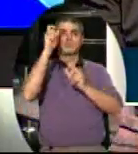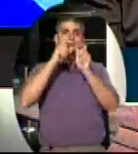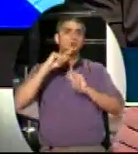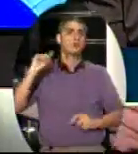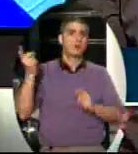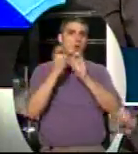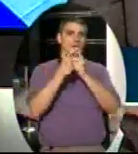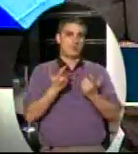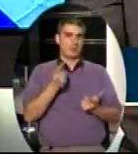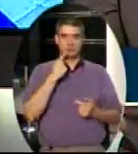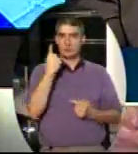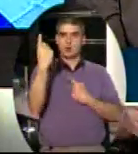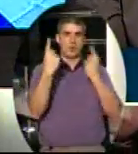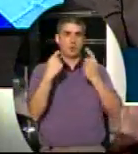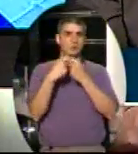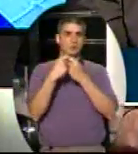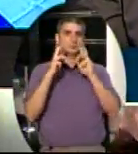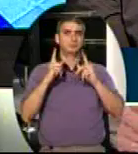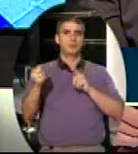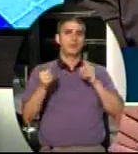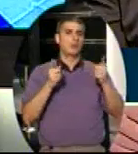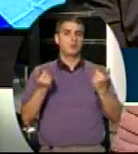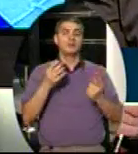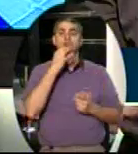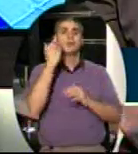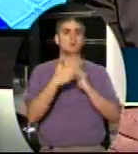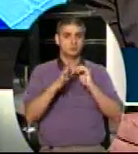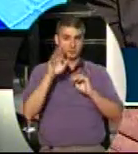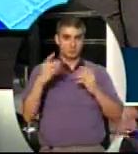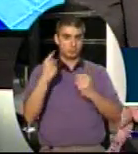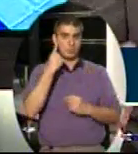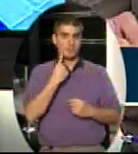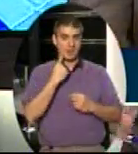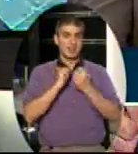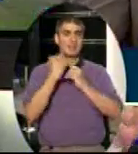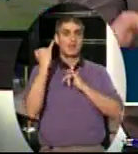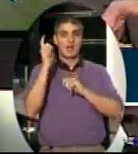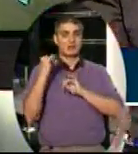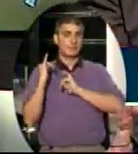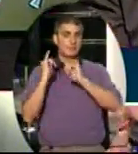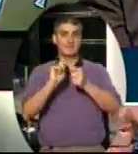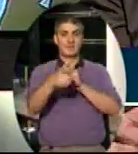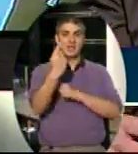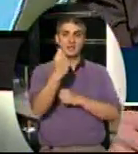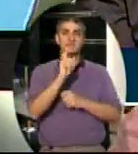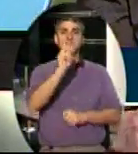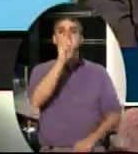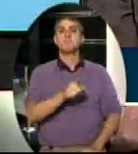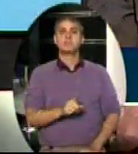מכל המפלגה, אז אפשר להגיד שכל אחד קשור בצורה כזו או אחרת. השאלה בסוף, האם יש כאן משהו פלילי? האם בן אדם הביא כסף ומי הבן אדם